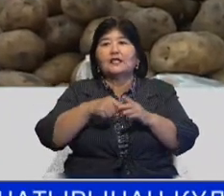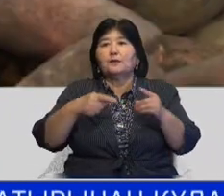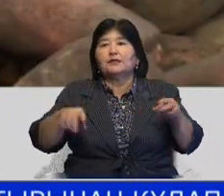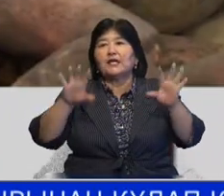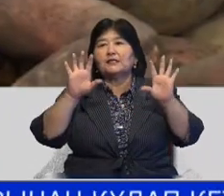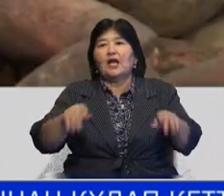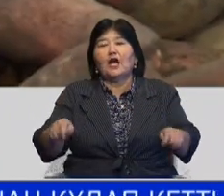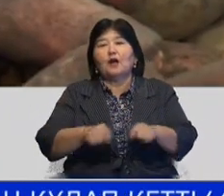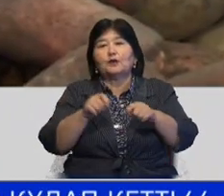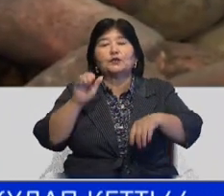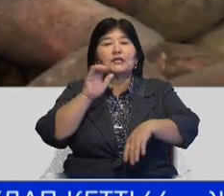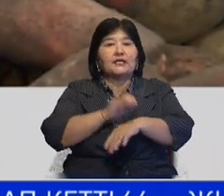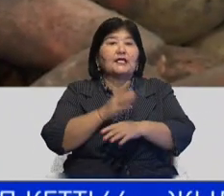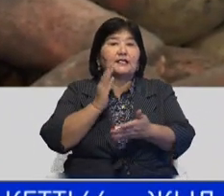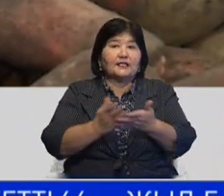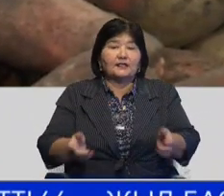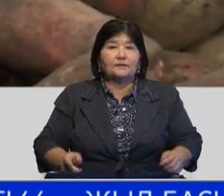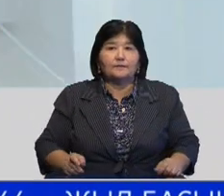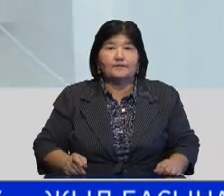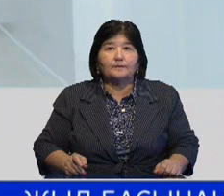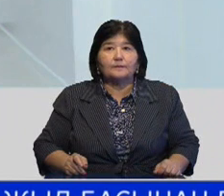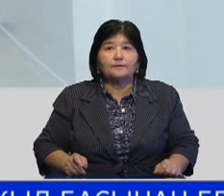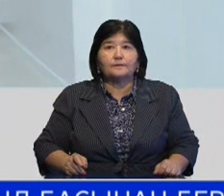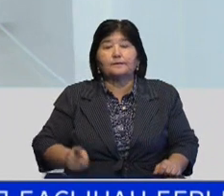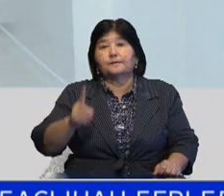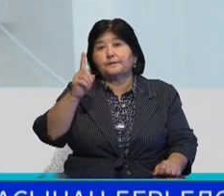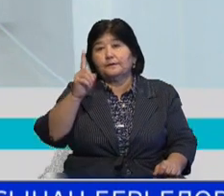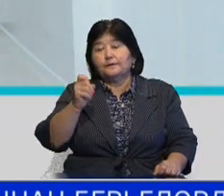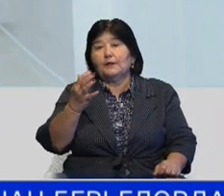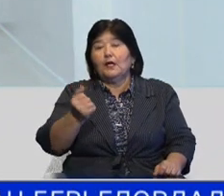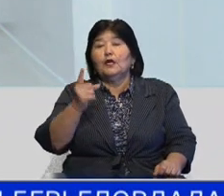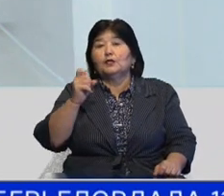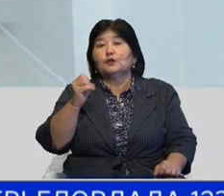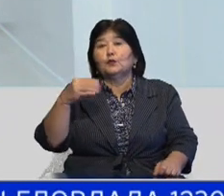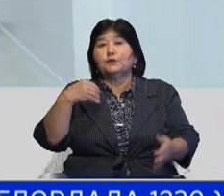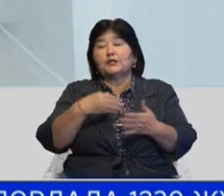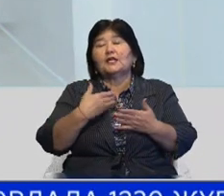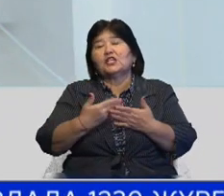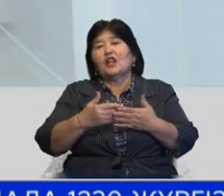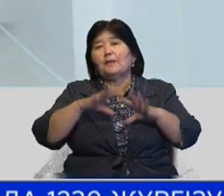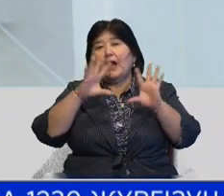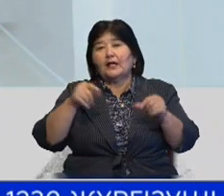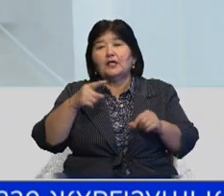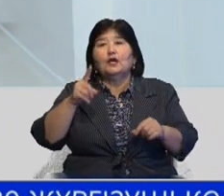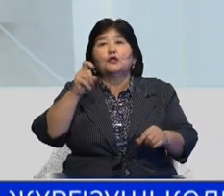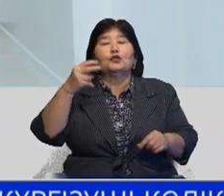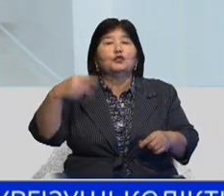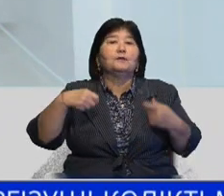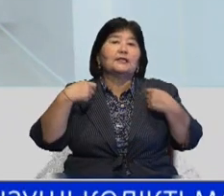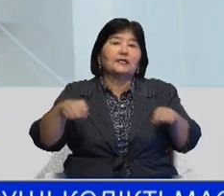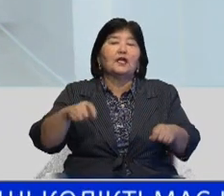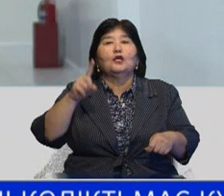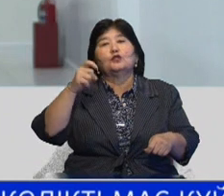заң бұзушылық дерегі тіркелген. 100 теңгеден алып 115 теңгеден сату керек қой мысалы. Енді келеңге жалпы айтқан кезде, олар 120-дан сатқан,